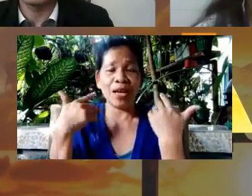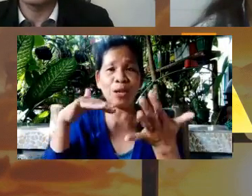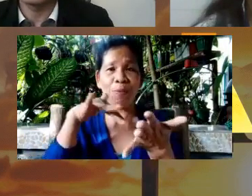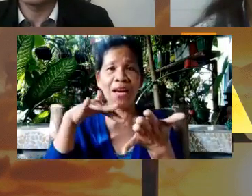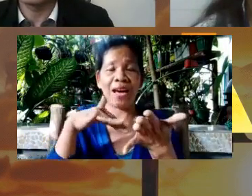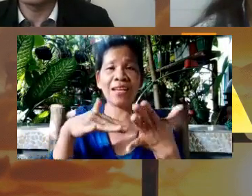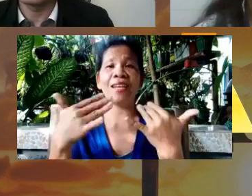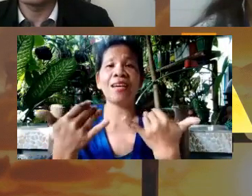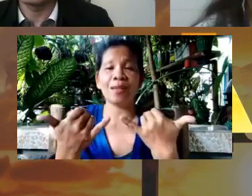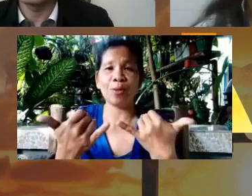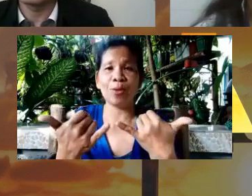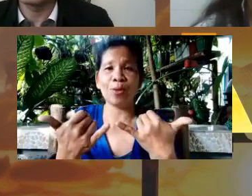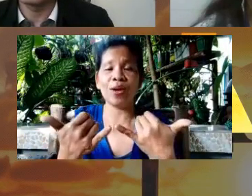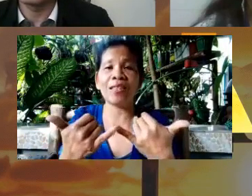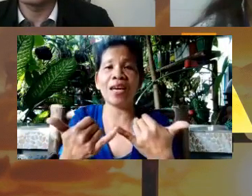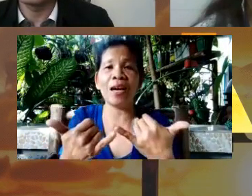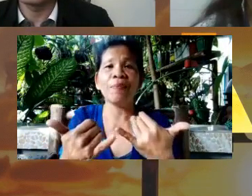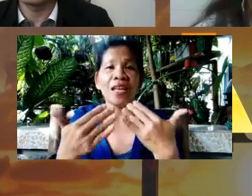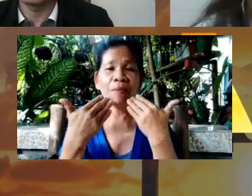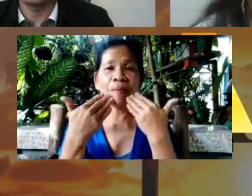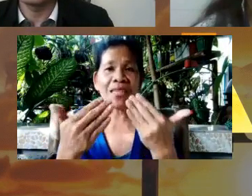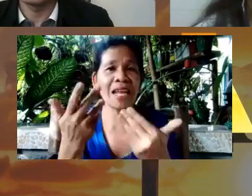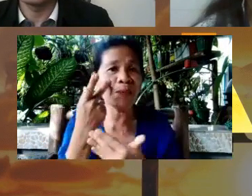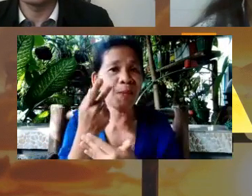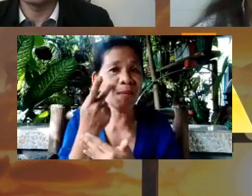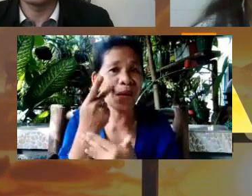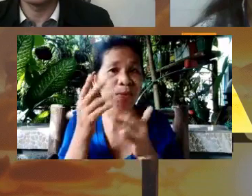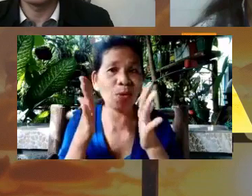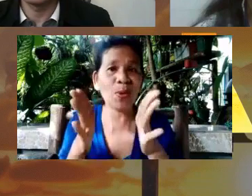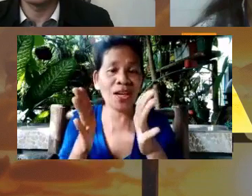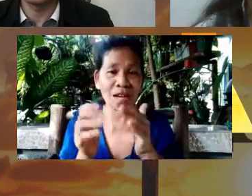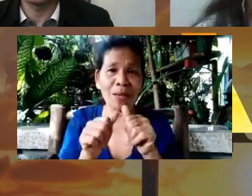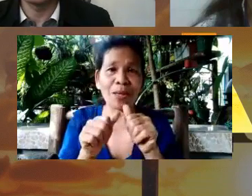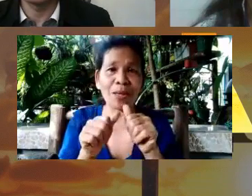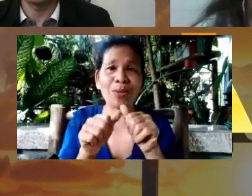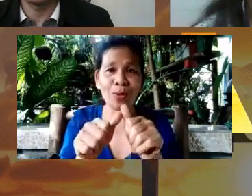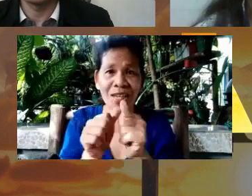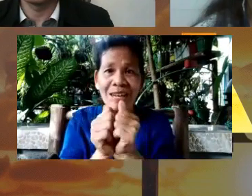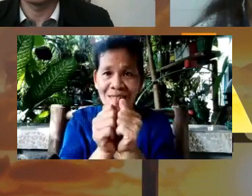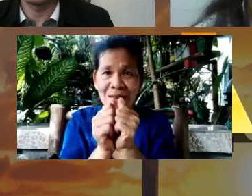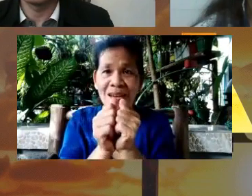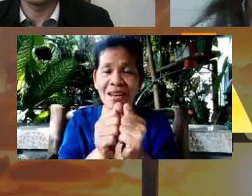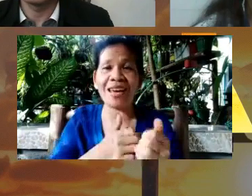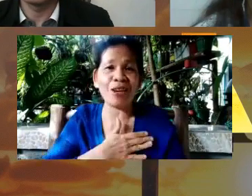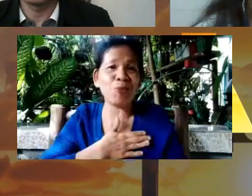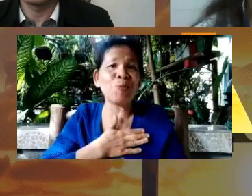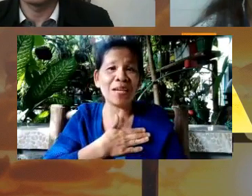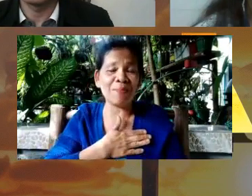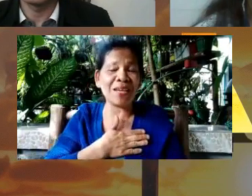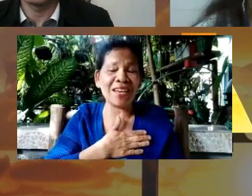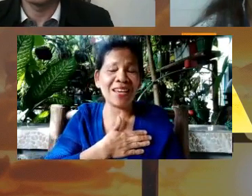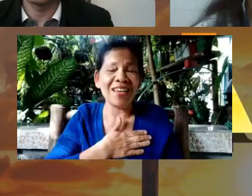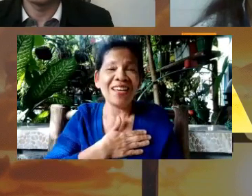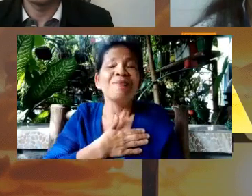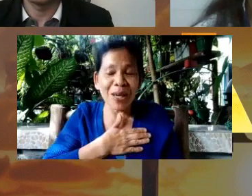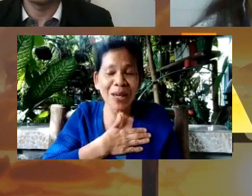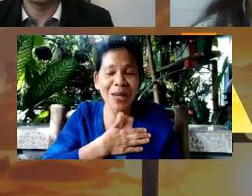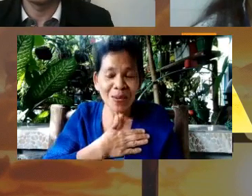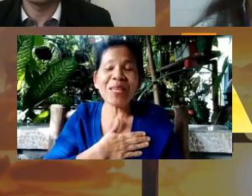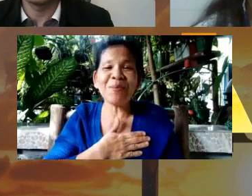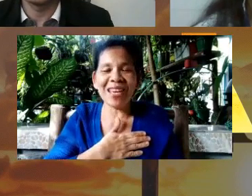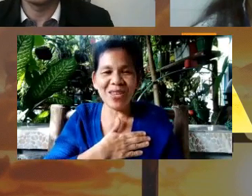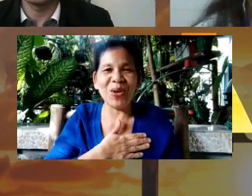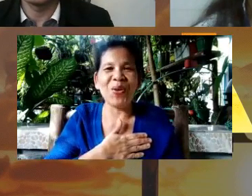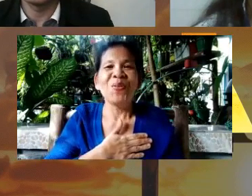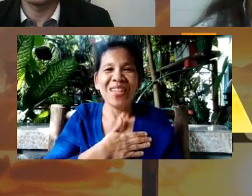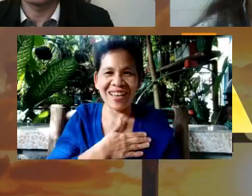mayroon tayong pag-aaral na ganito. At nagpapasalamat po sa mga viewer na patuloy na kasama ang lagi ko pong